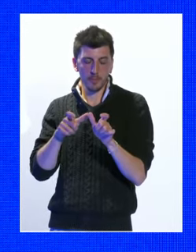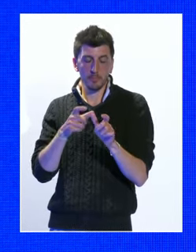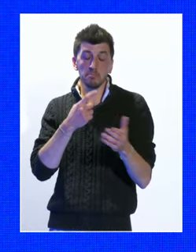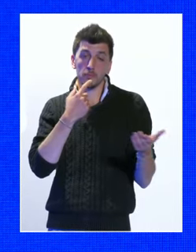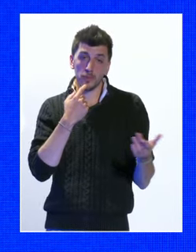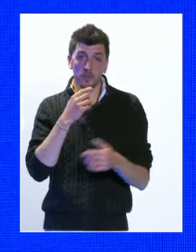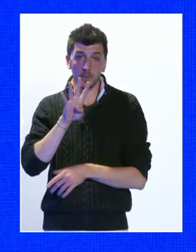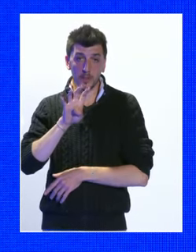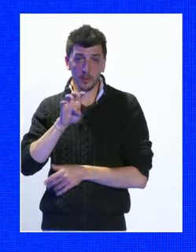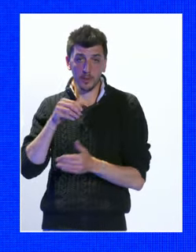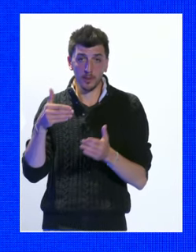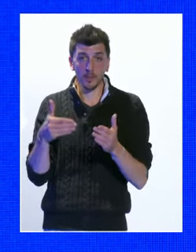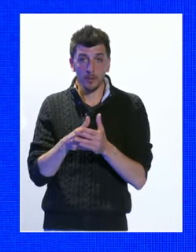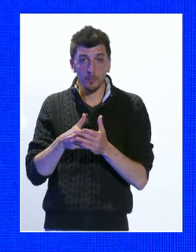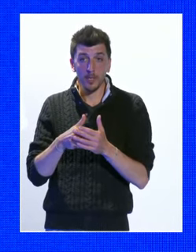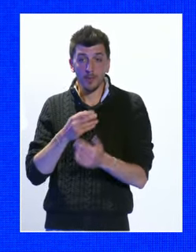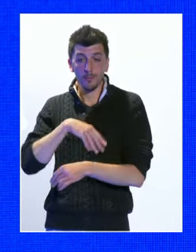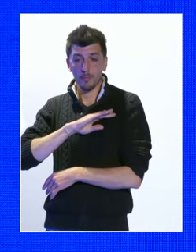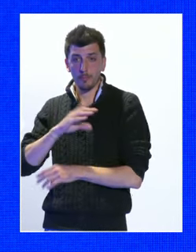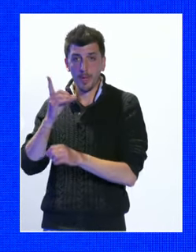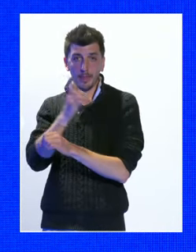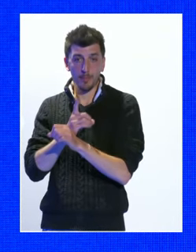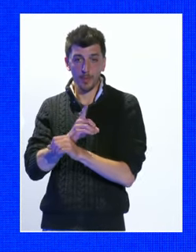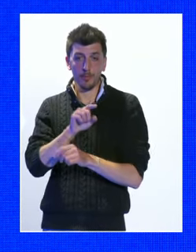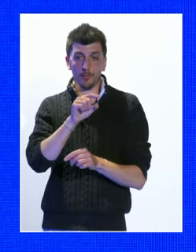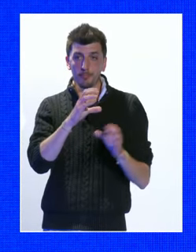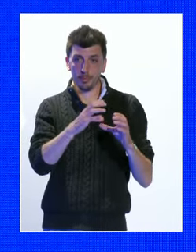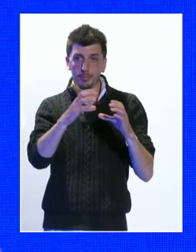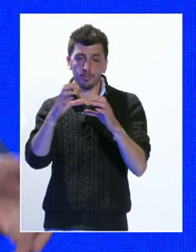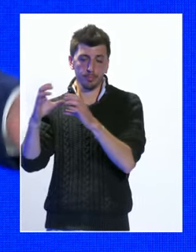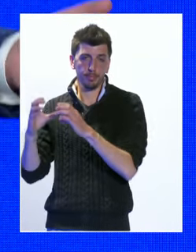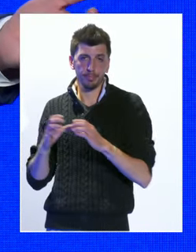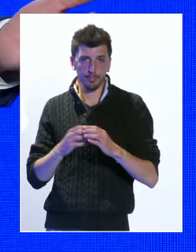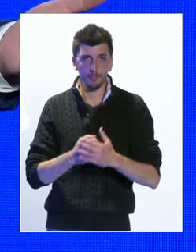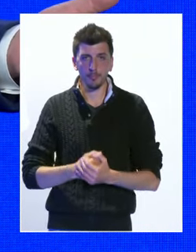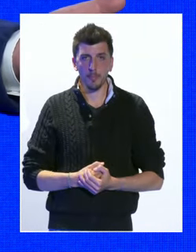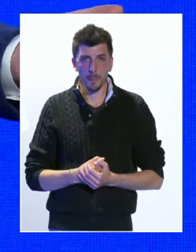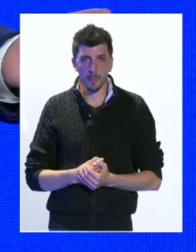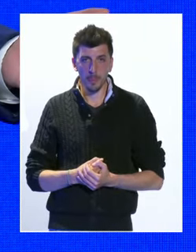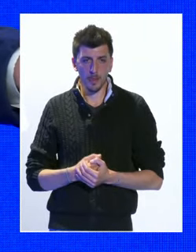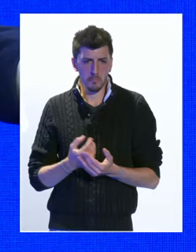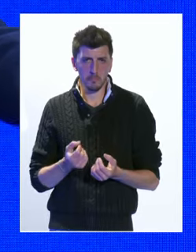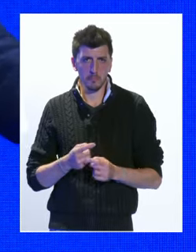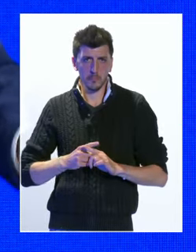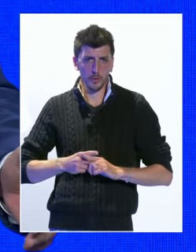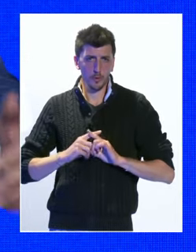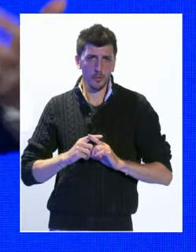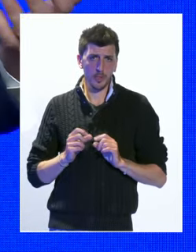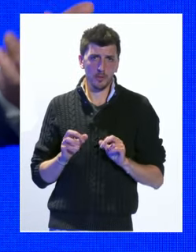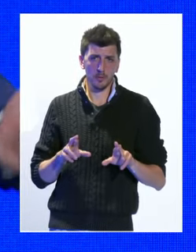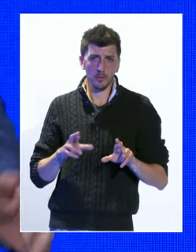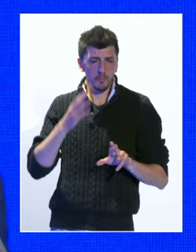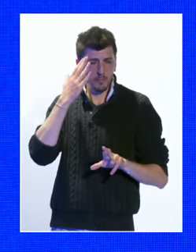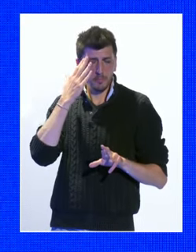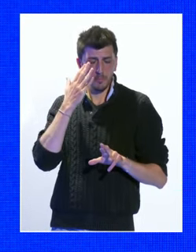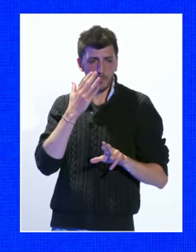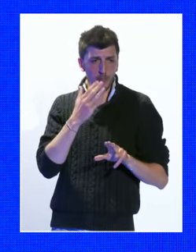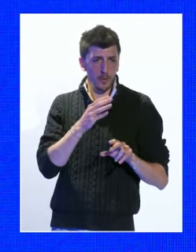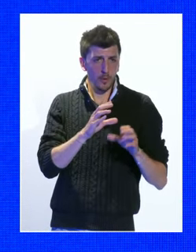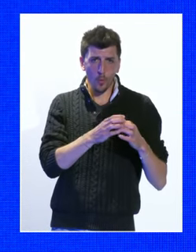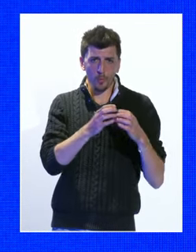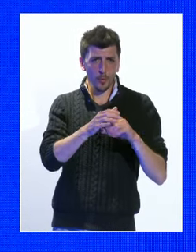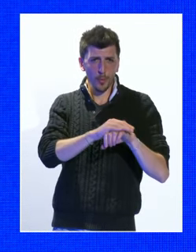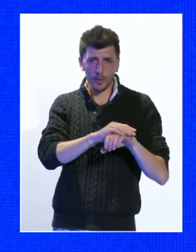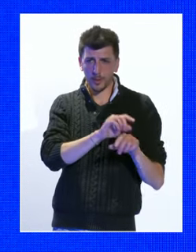par département moyen. Je suis persuadé que si toutes les forces politiques qui sont d'accord et exigent cette